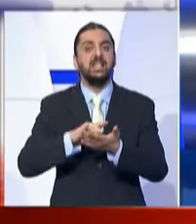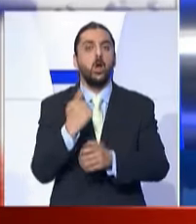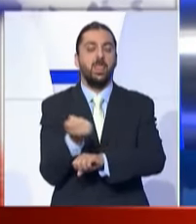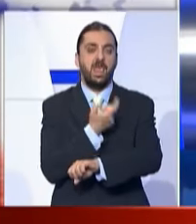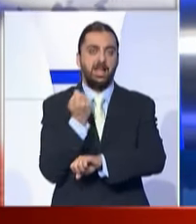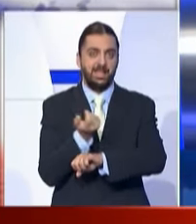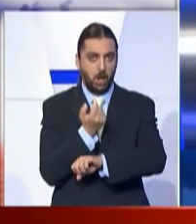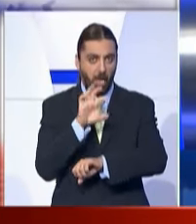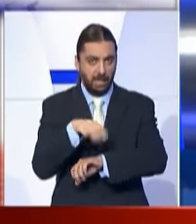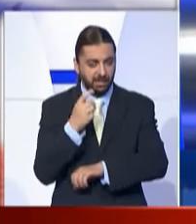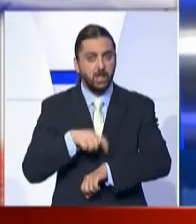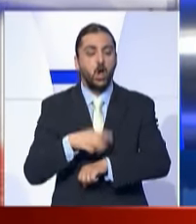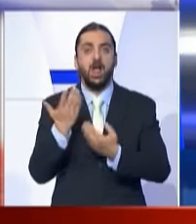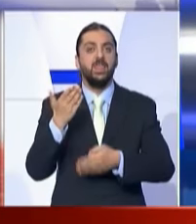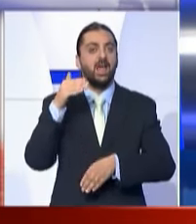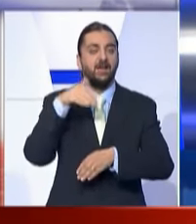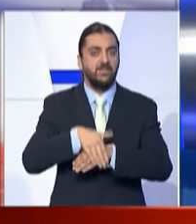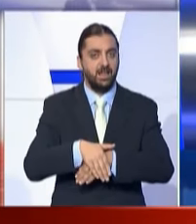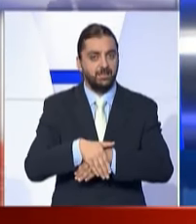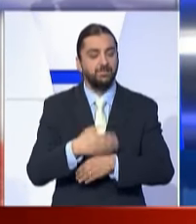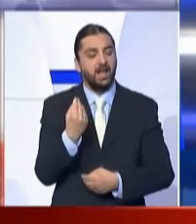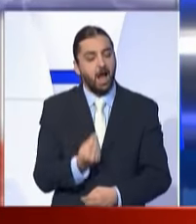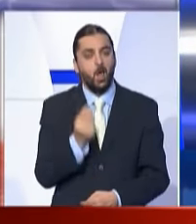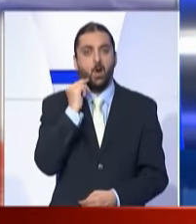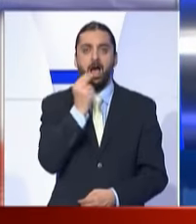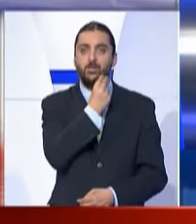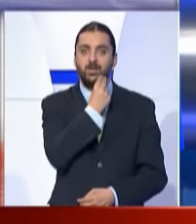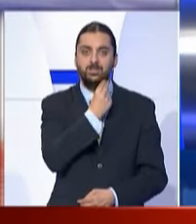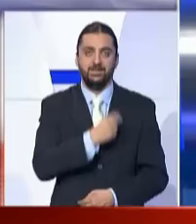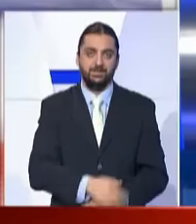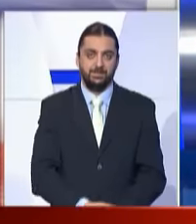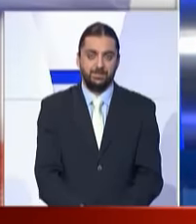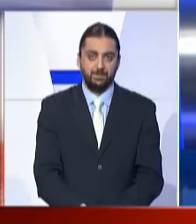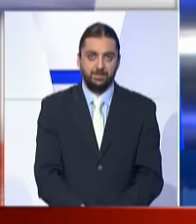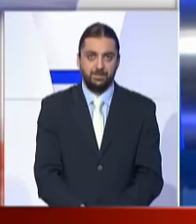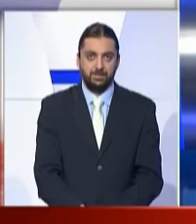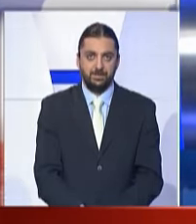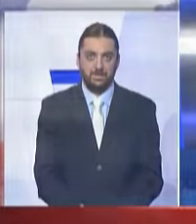της ημέρας στο κεντρικό μας δελτίο στις 10 με τον Δημήτρη Ντόση. Καλό απόγευμα σε όλους. Γεια σας.